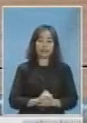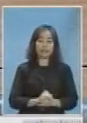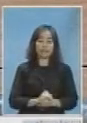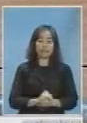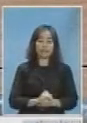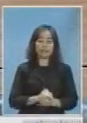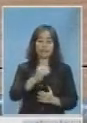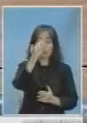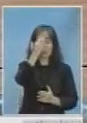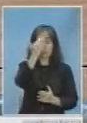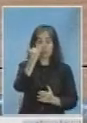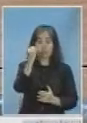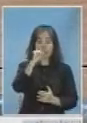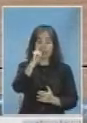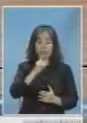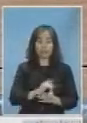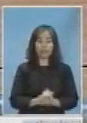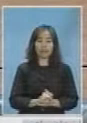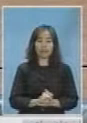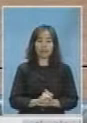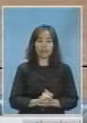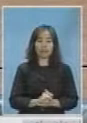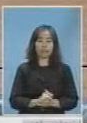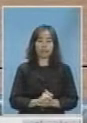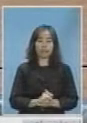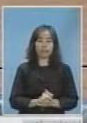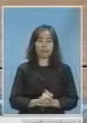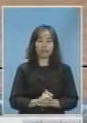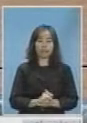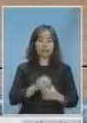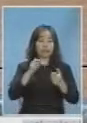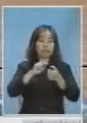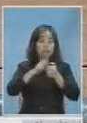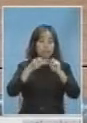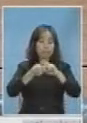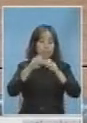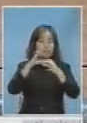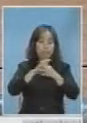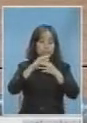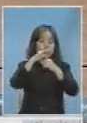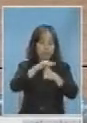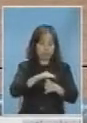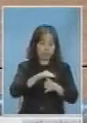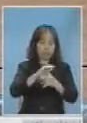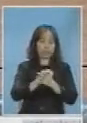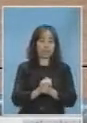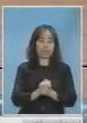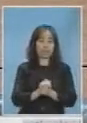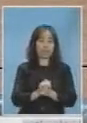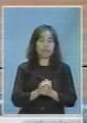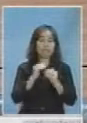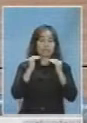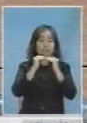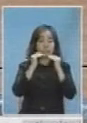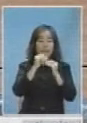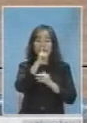เป็นเพราะว่าท่านประธานที่เคารพครับปัญหาเรื่องการละเมิดการจับจ้วงสถ